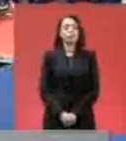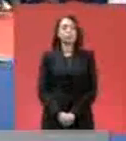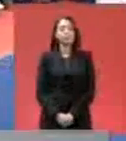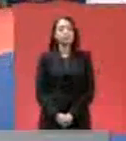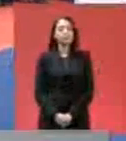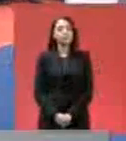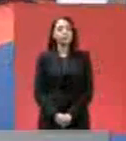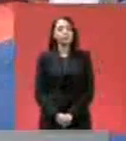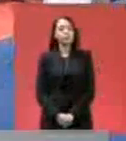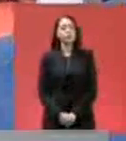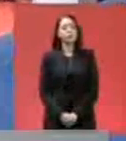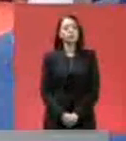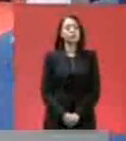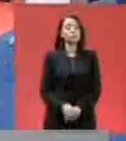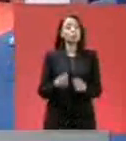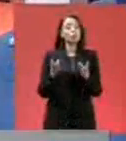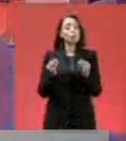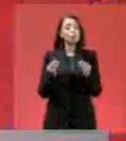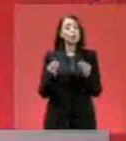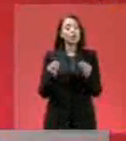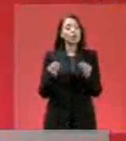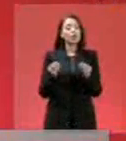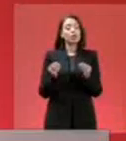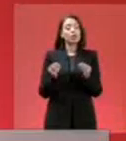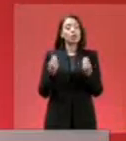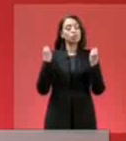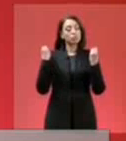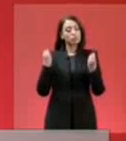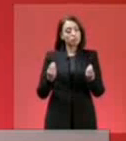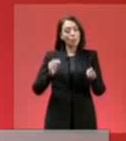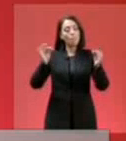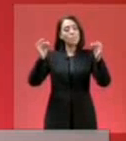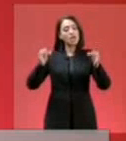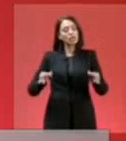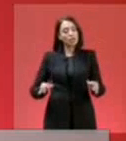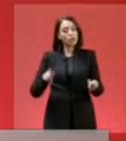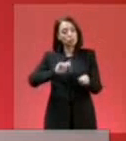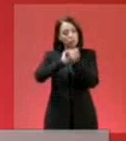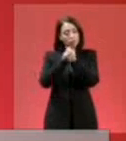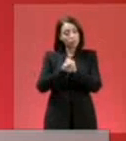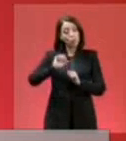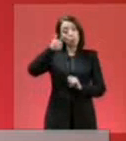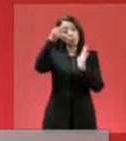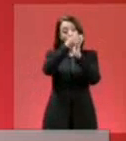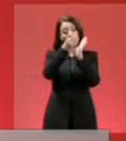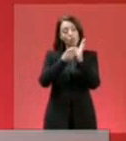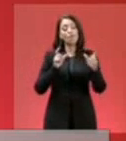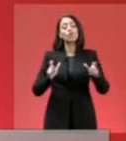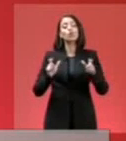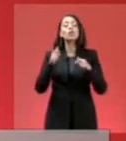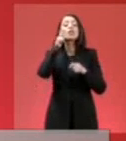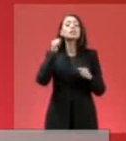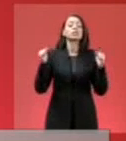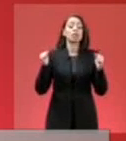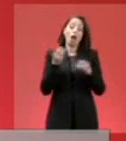στην πολύ συμβολική και μνημειώδη, θα έλεγα, μεταρρύθμιση της πρωτοβάθμιας φροντίδας υγείας,